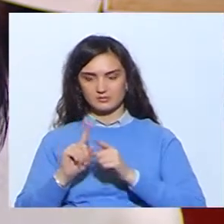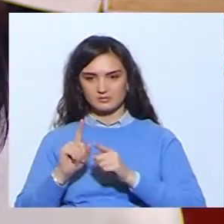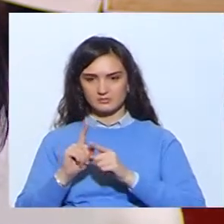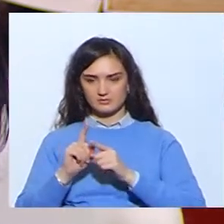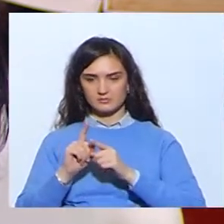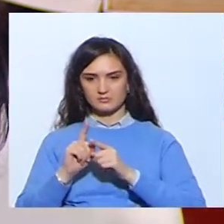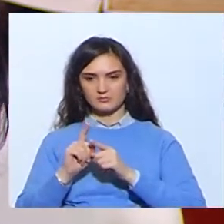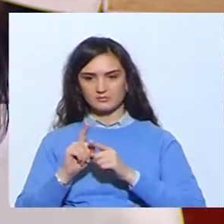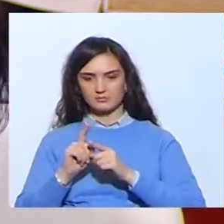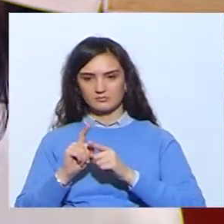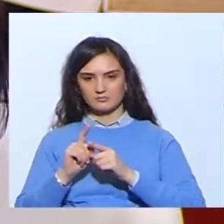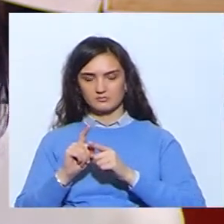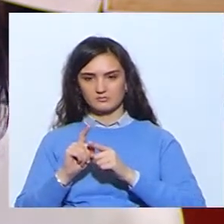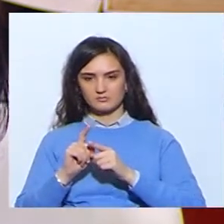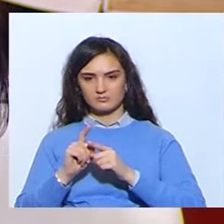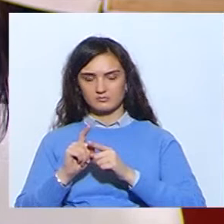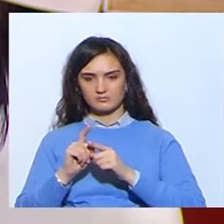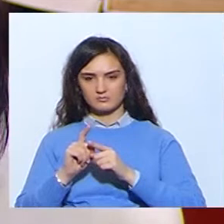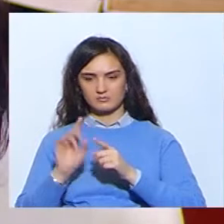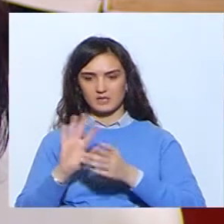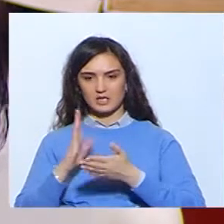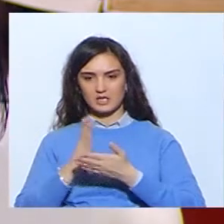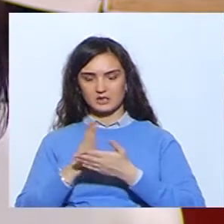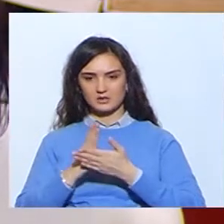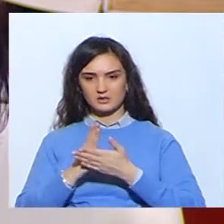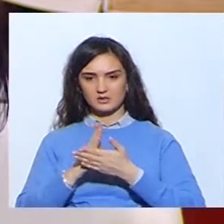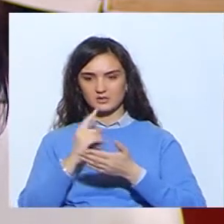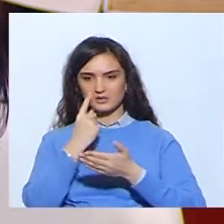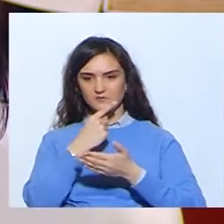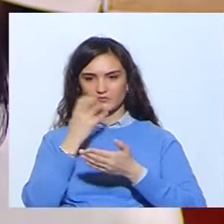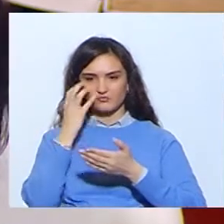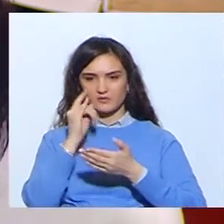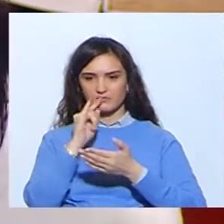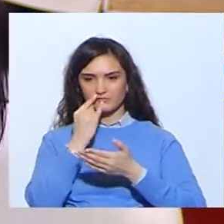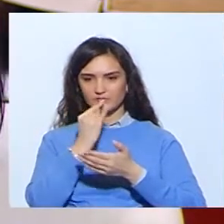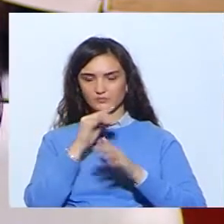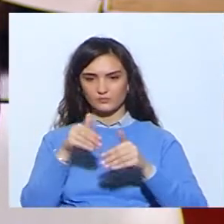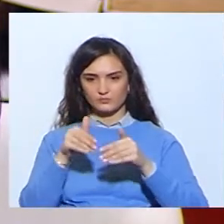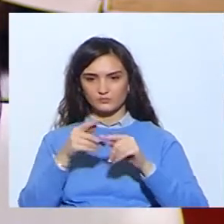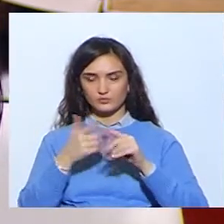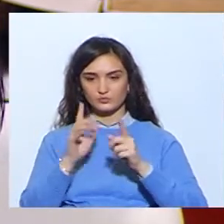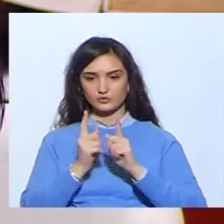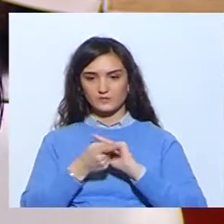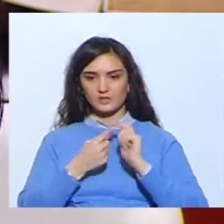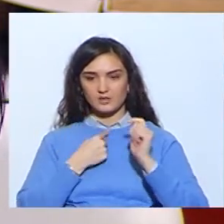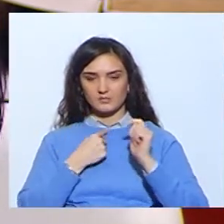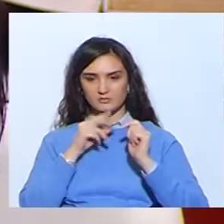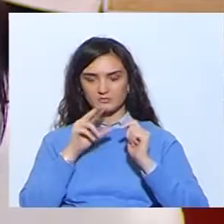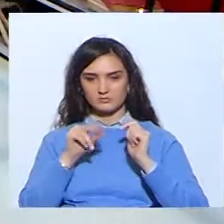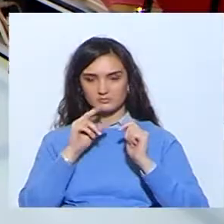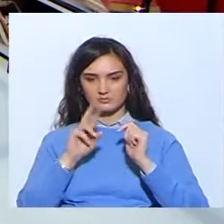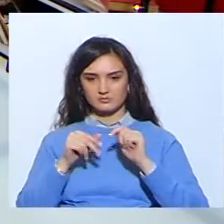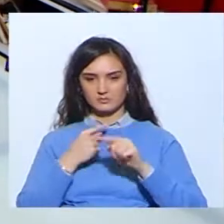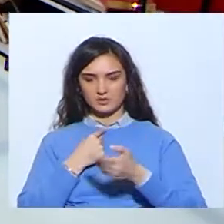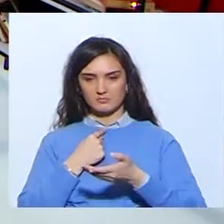ვთქვათ, ვერ შენიშნეთ. არ არის არც გამურული ცხვირი, არც შეტრუსული. თუ შეიცვალა ხმა და